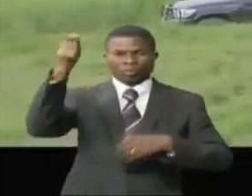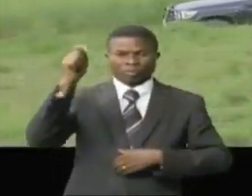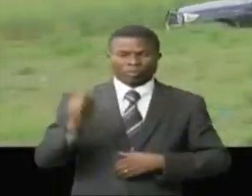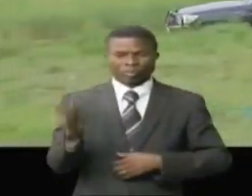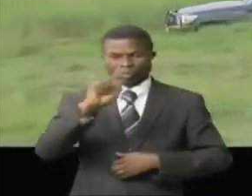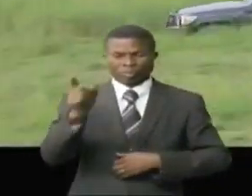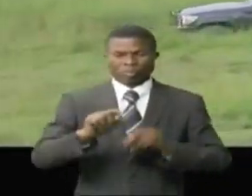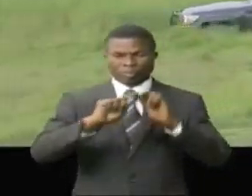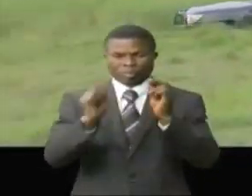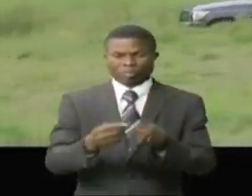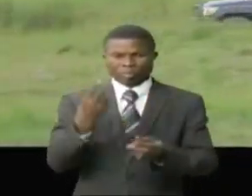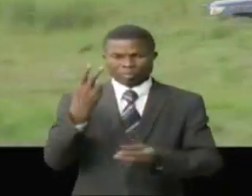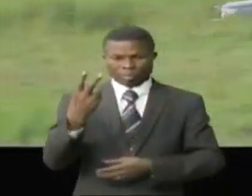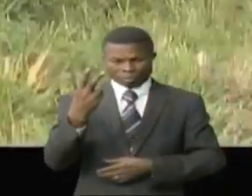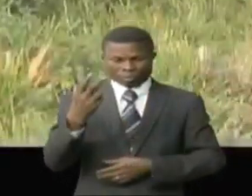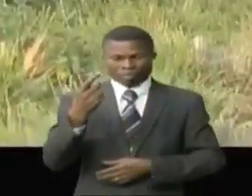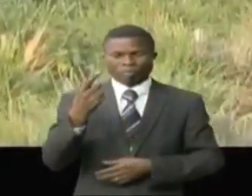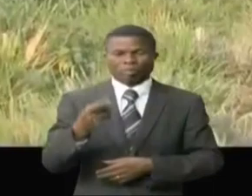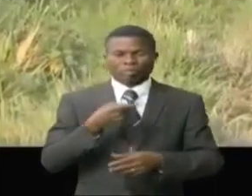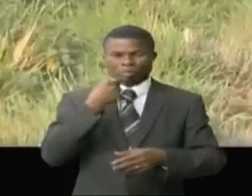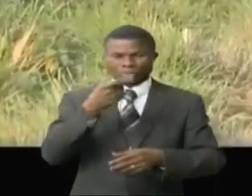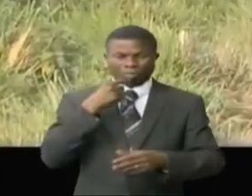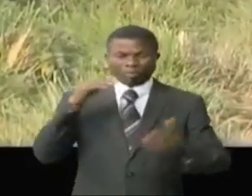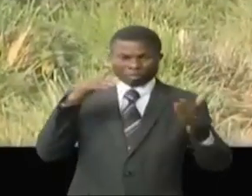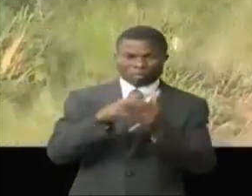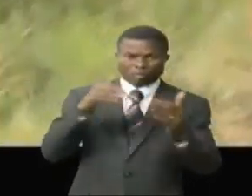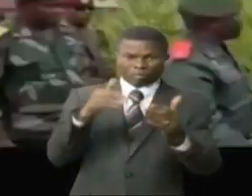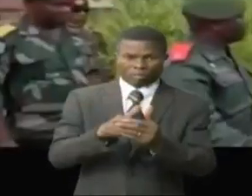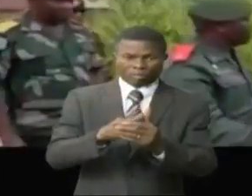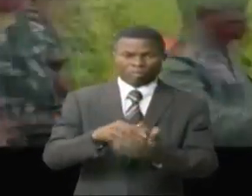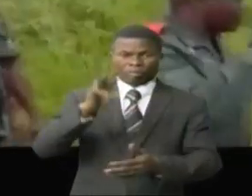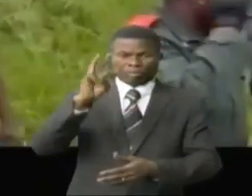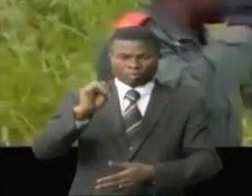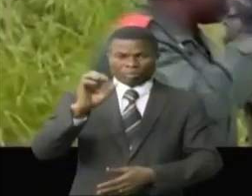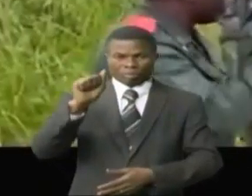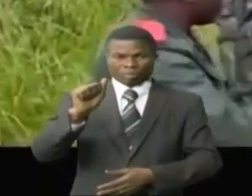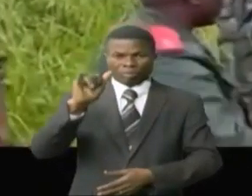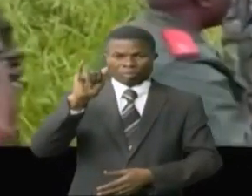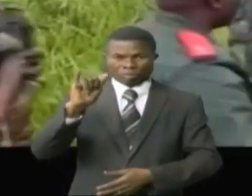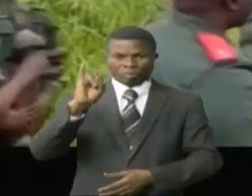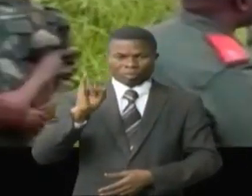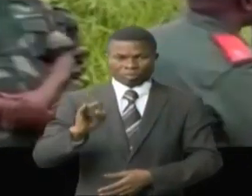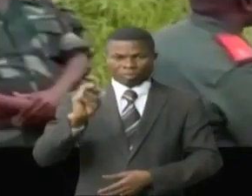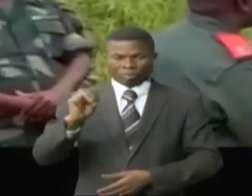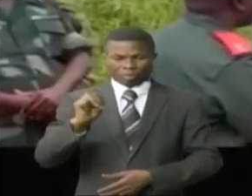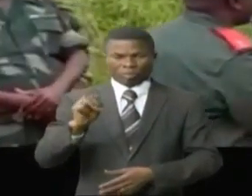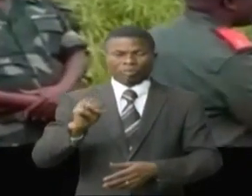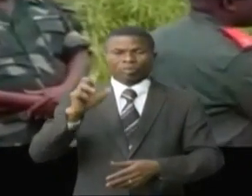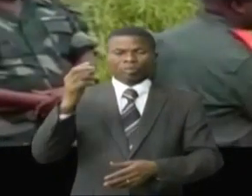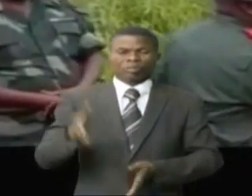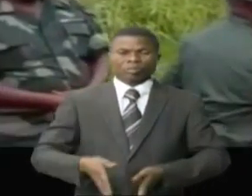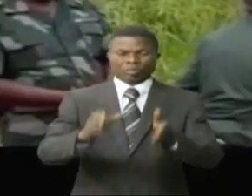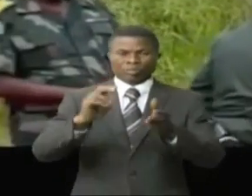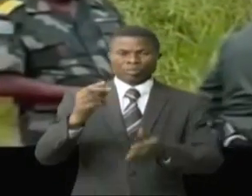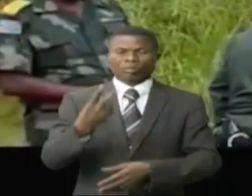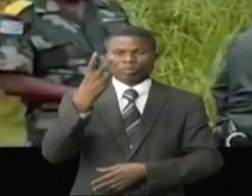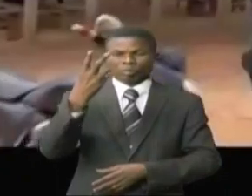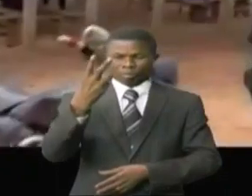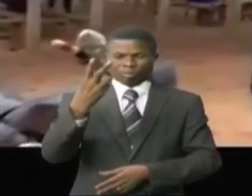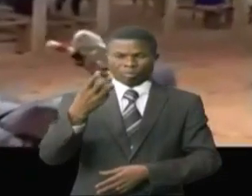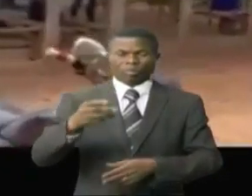31e brigade ont déjoué une attaque de Mai Mai au point kilométrique 28. Bilan de Mai